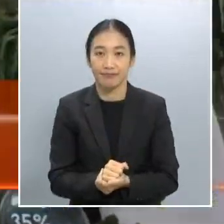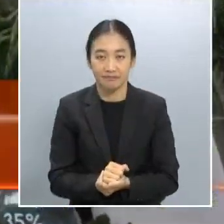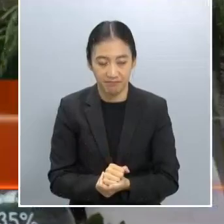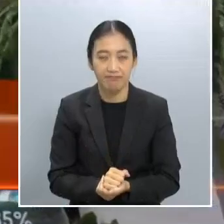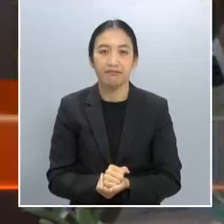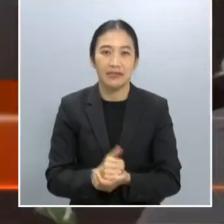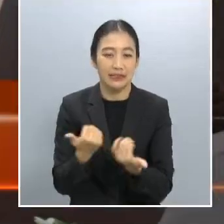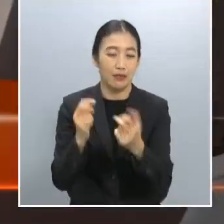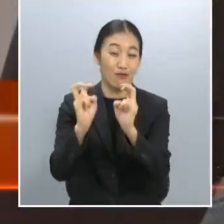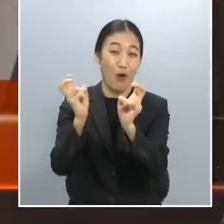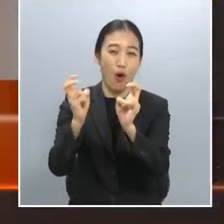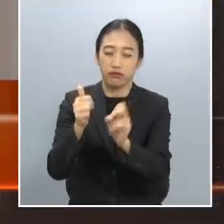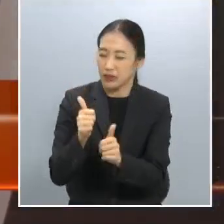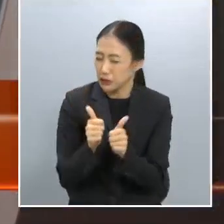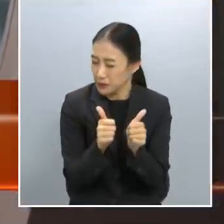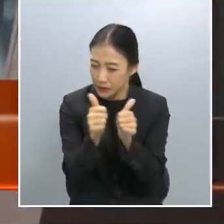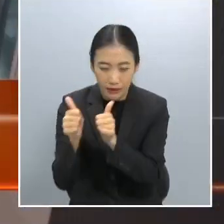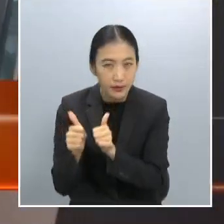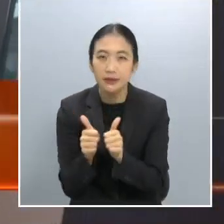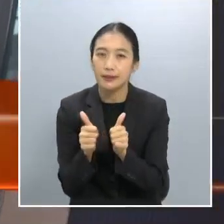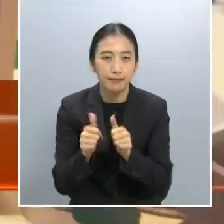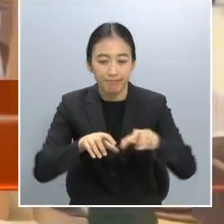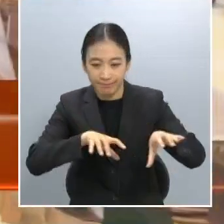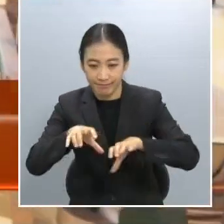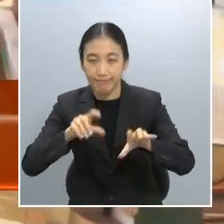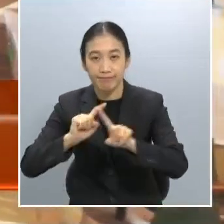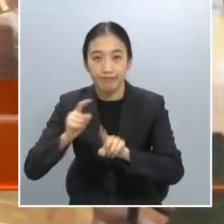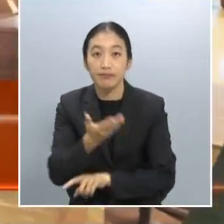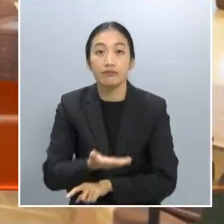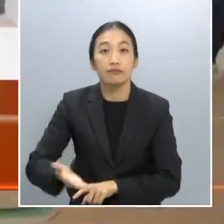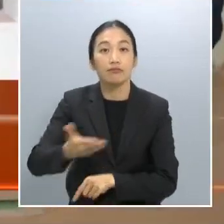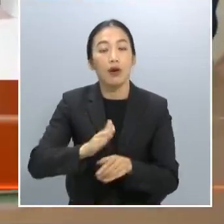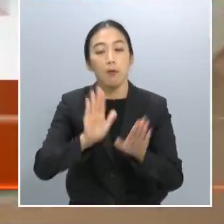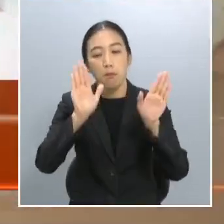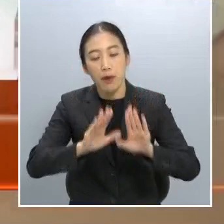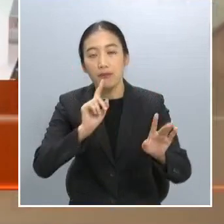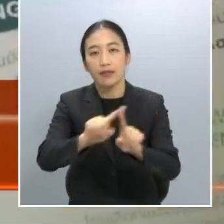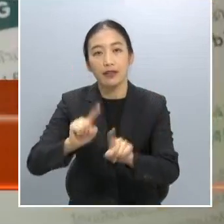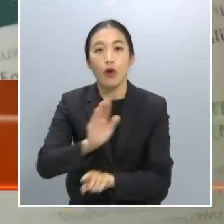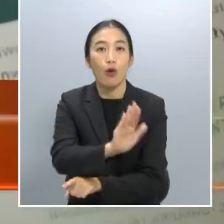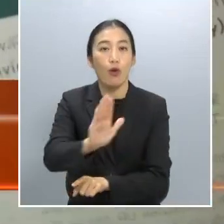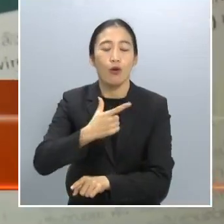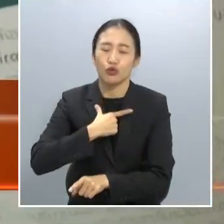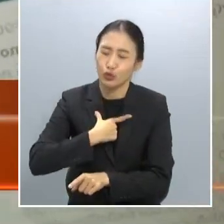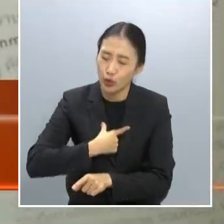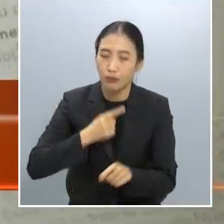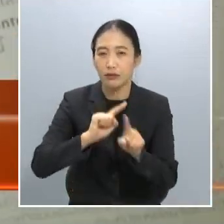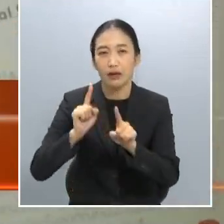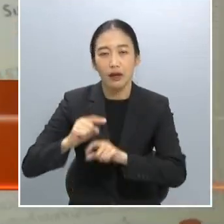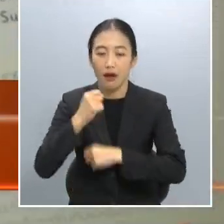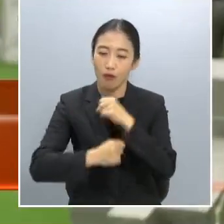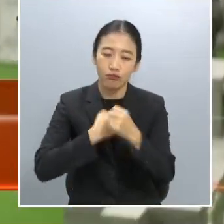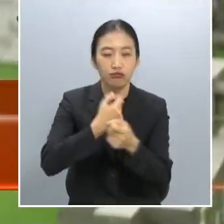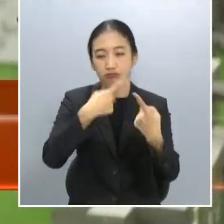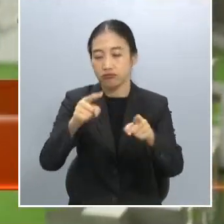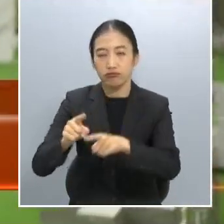สุ ให้ทุกชีวิตสุดดี ปรบโทยทุก Lifestyle ทุก Generationเป็ศูยกค้าต้นแบบ Semi Outdoor Model